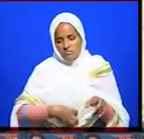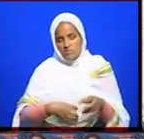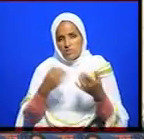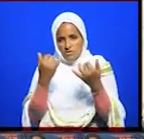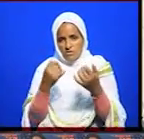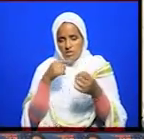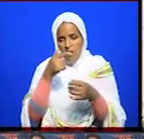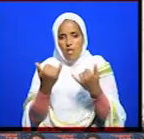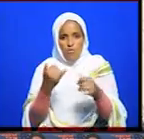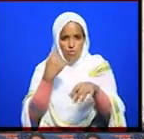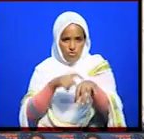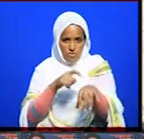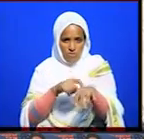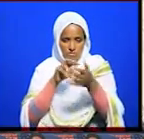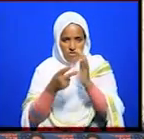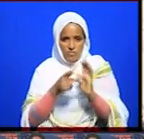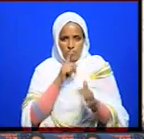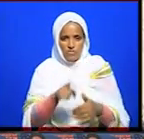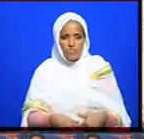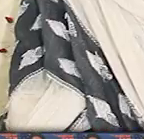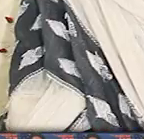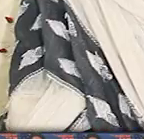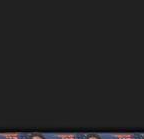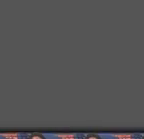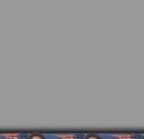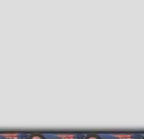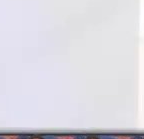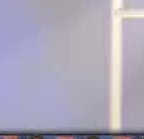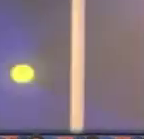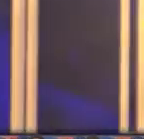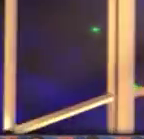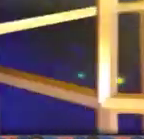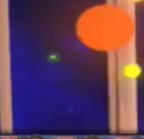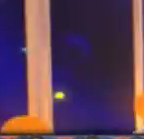ዘመድ ካልሆነ ለማሳደር ትንሽ ቅር ይላል አሁን ማለት በሆነ ሰዓት።